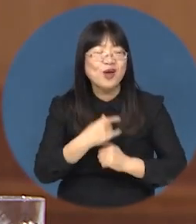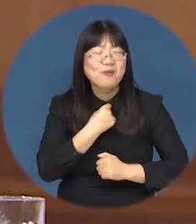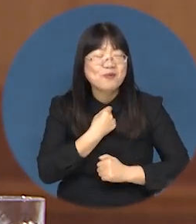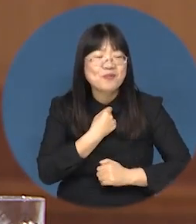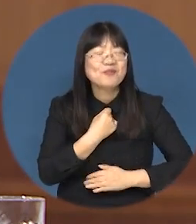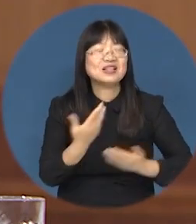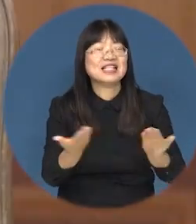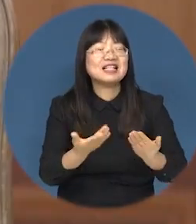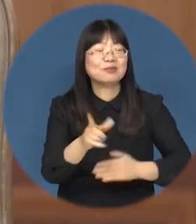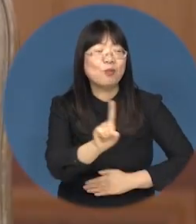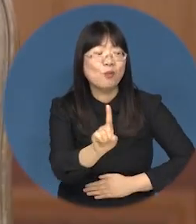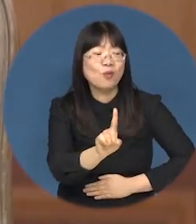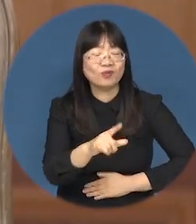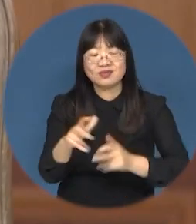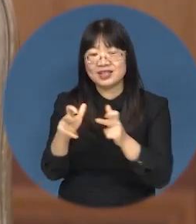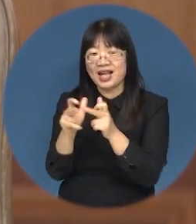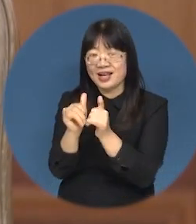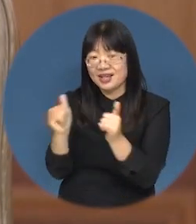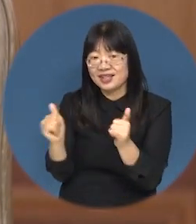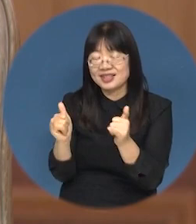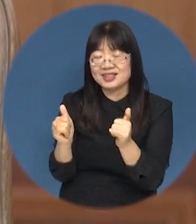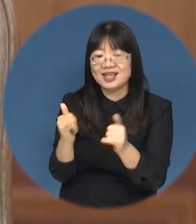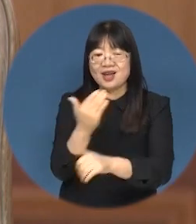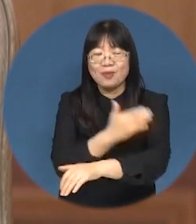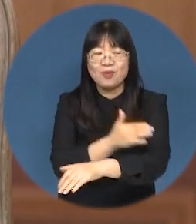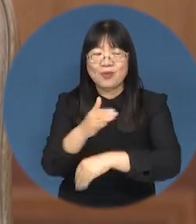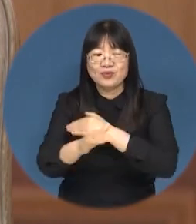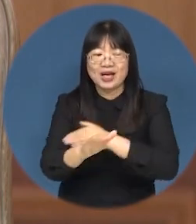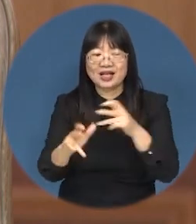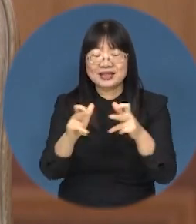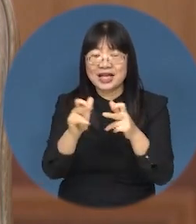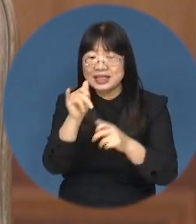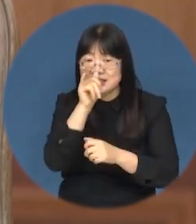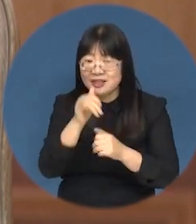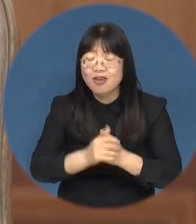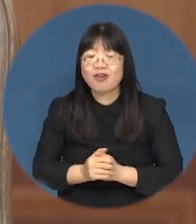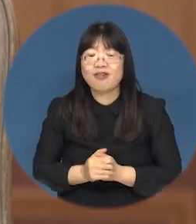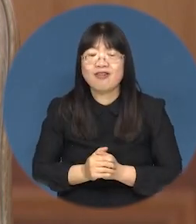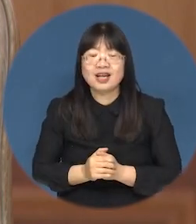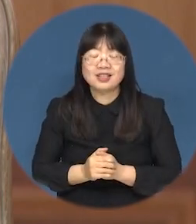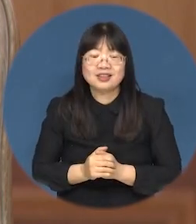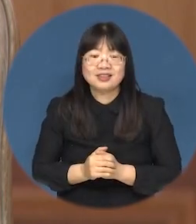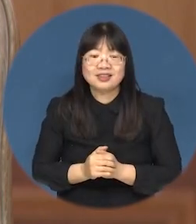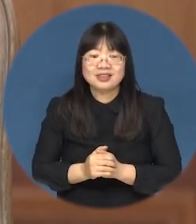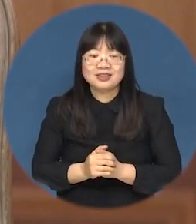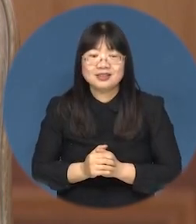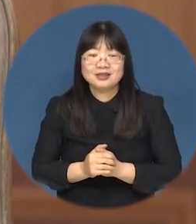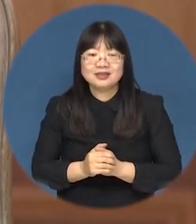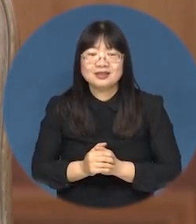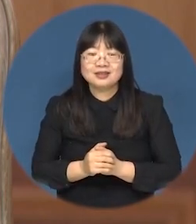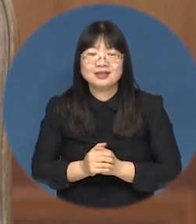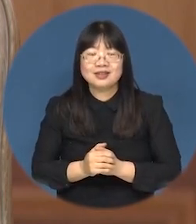싶은 일. 장애인들이 이제 절단이 되면은 그냥 그